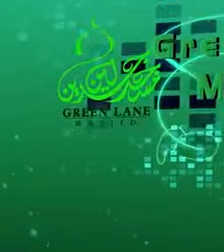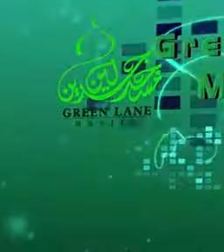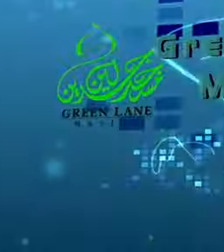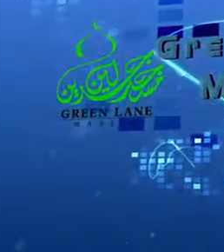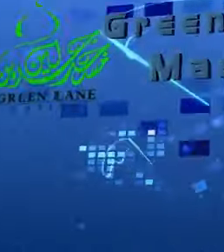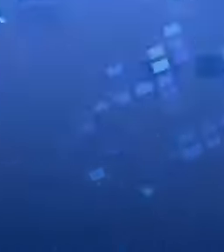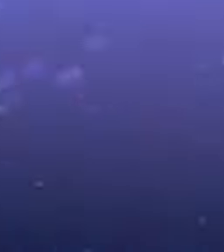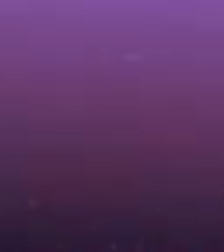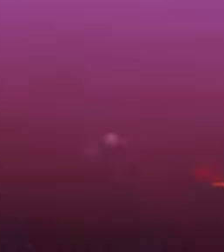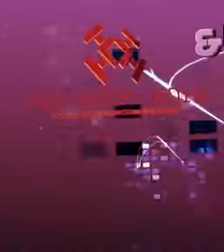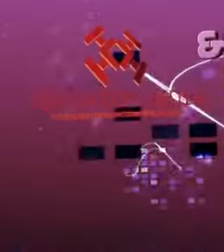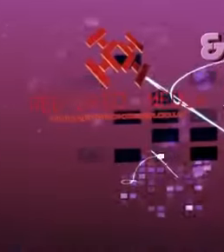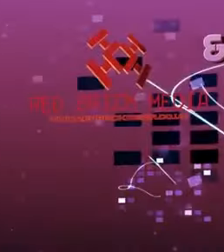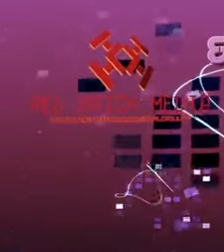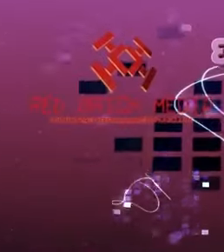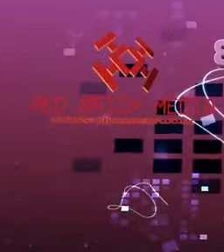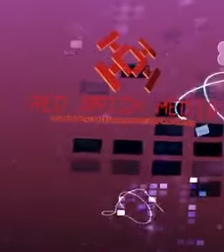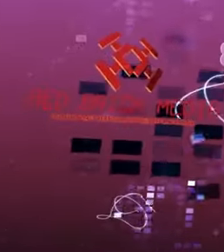غرباء